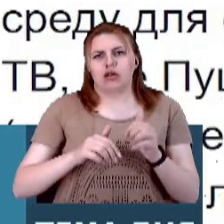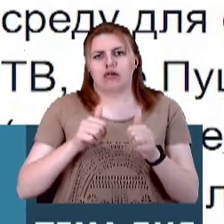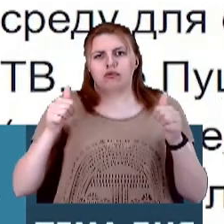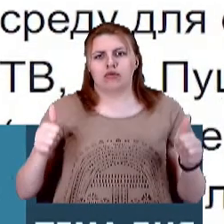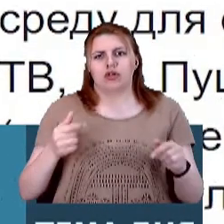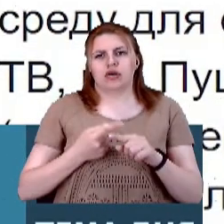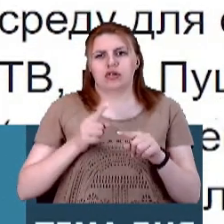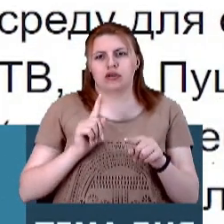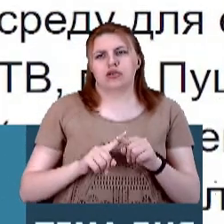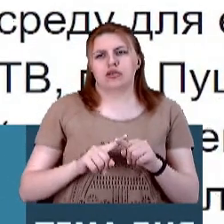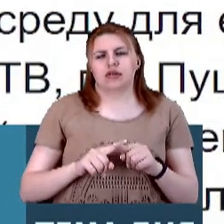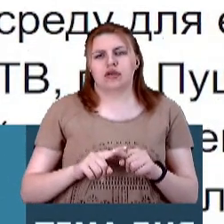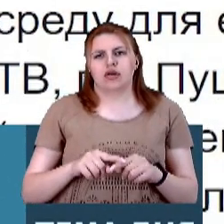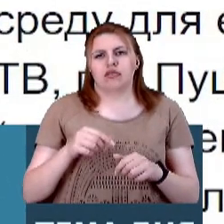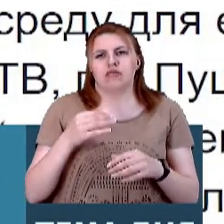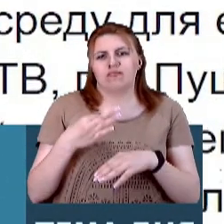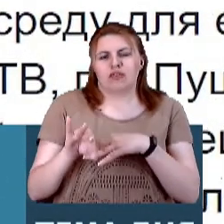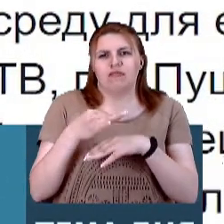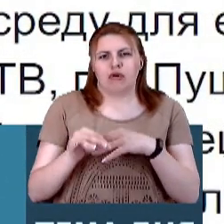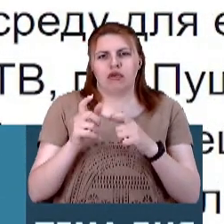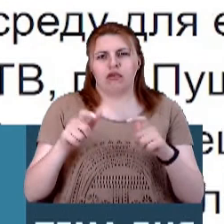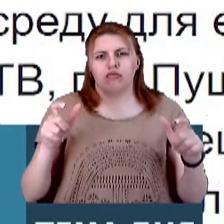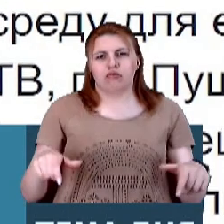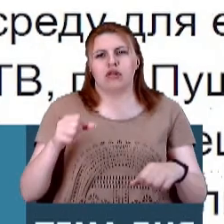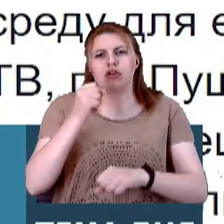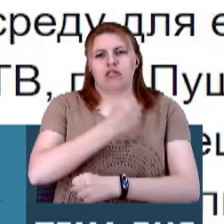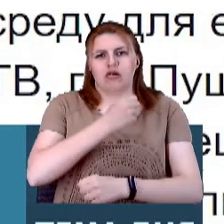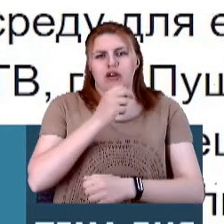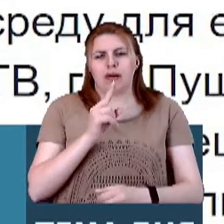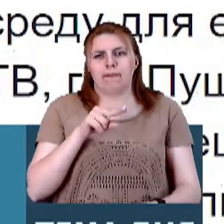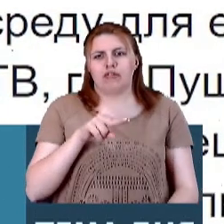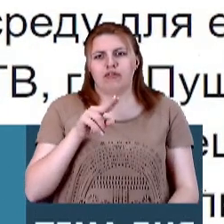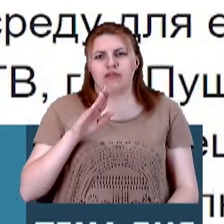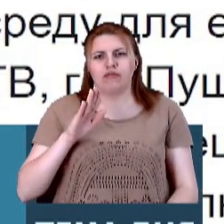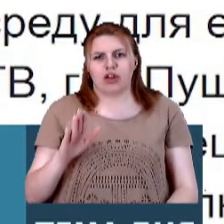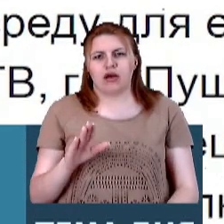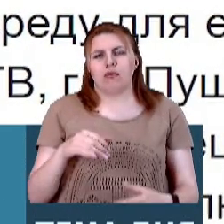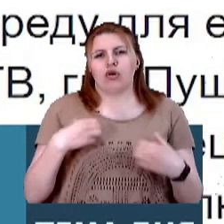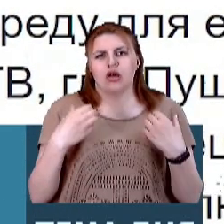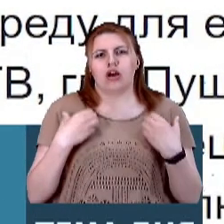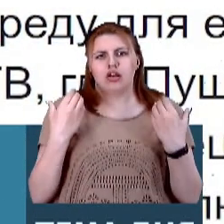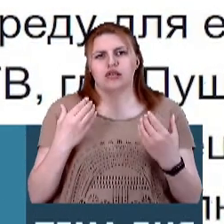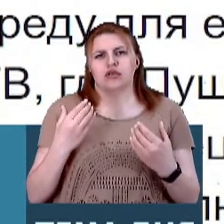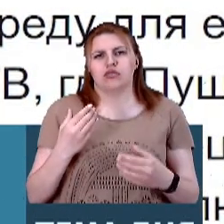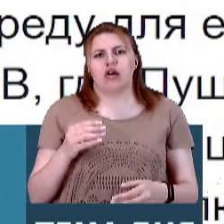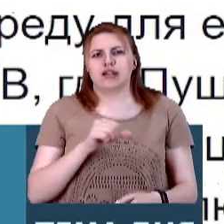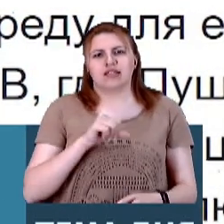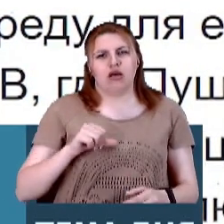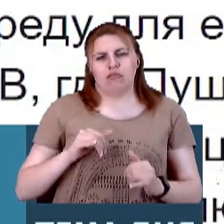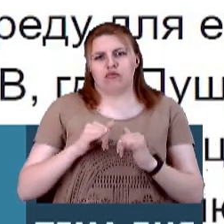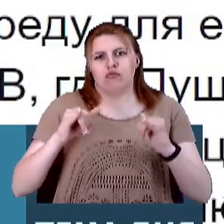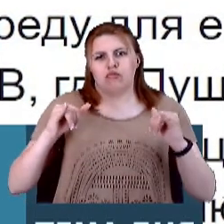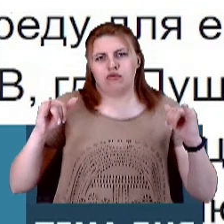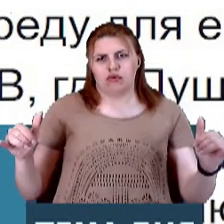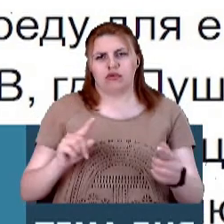Ці покидьки з ДНР знущаються над людьми на КПВВ, мотивуючи це боязню коронавіруса, а самі влаштовують ідеальне середовище для його